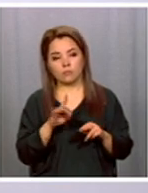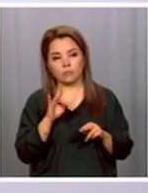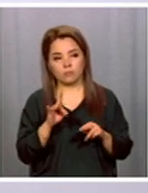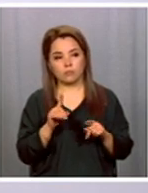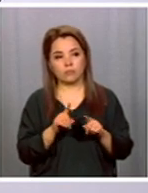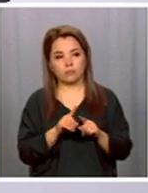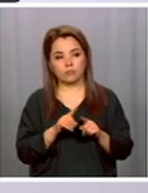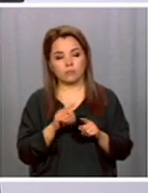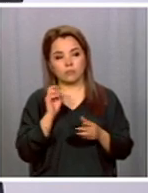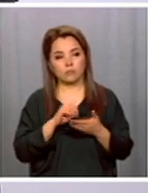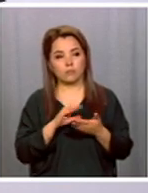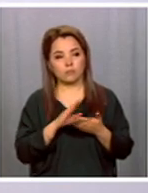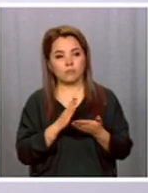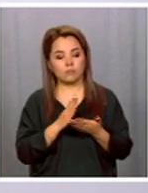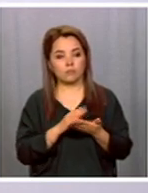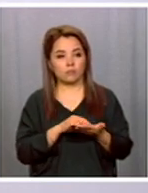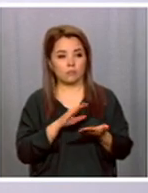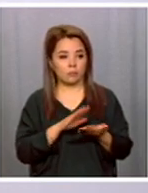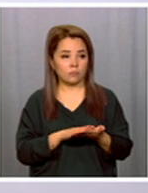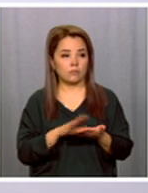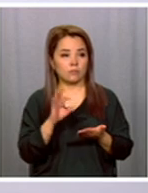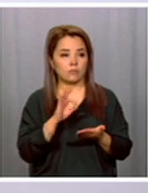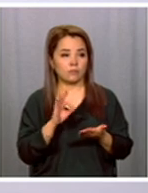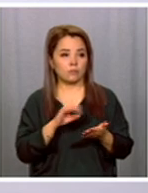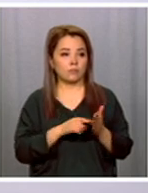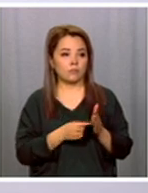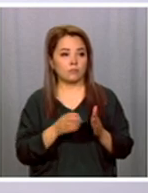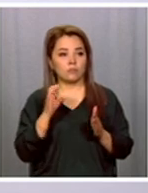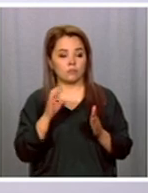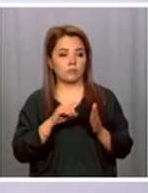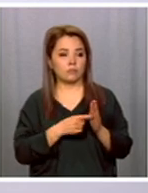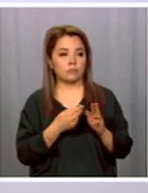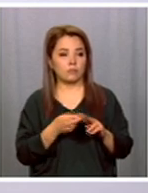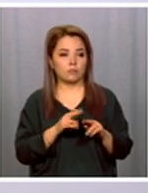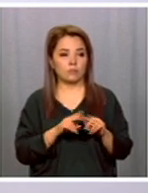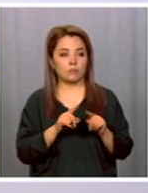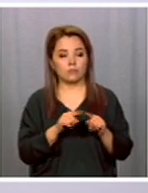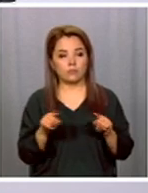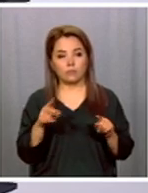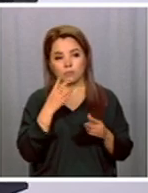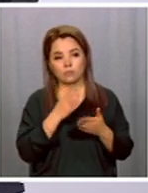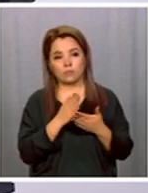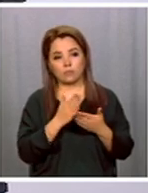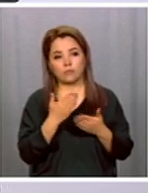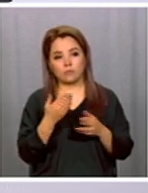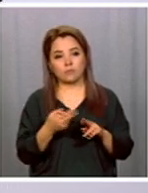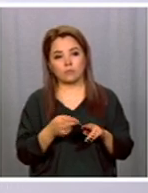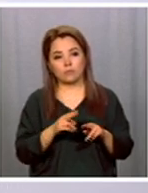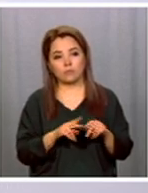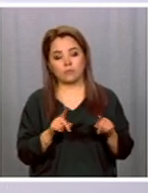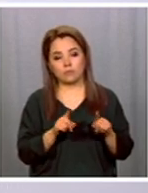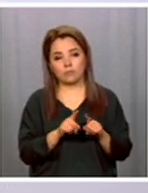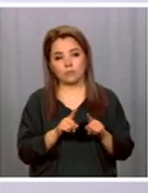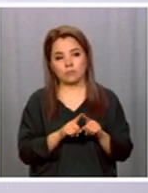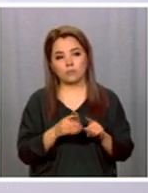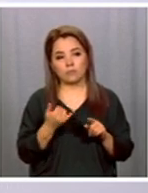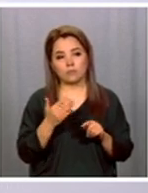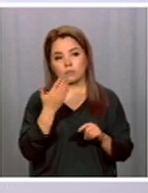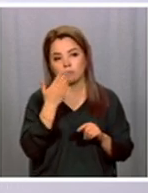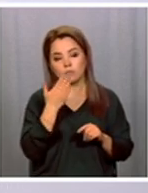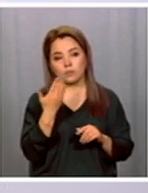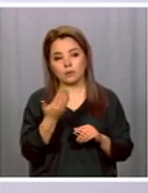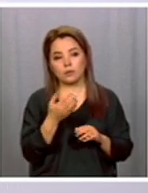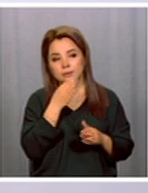әрпімен белгілейміз. О нүктесін және С нүктесін басып өтетін түзуді көріп тұрмыз. Демек, айнаның төбесі мен